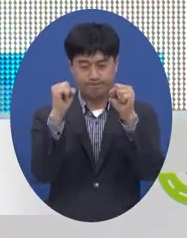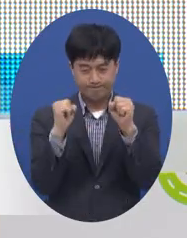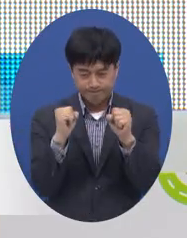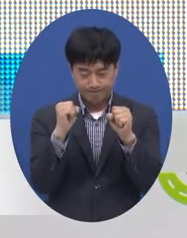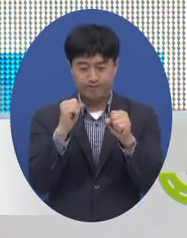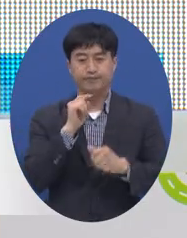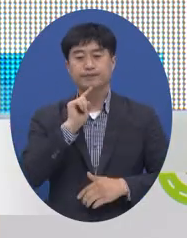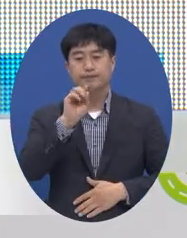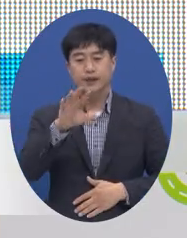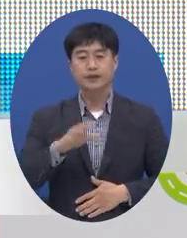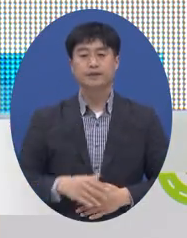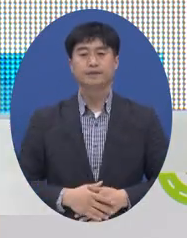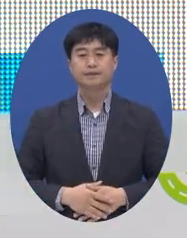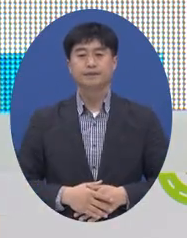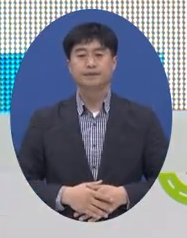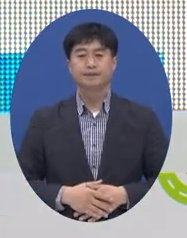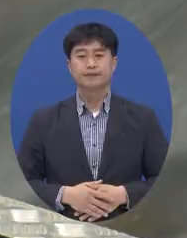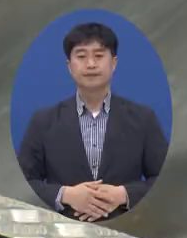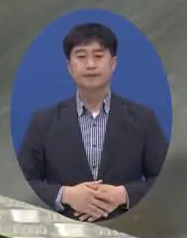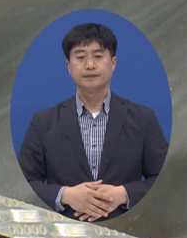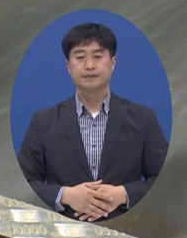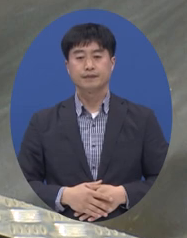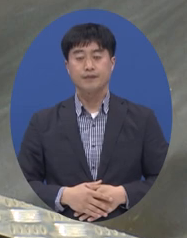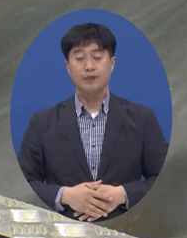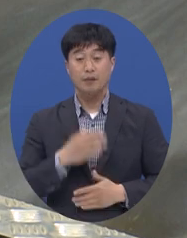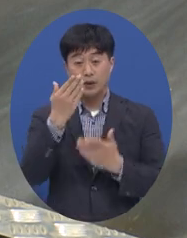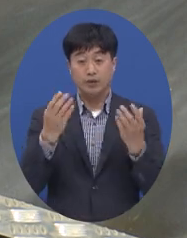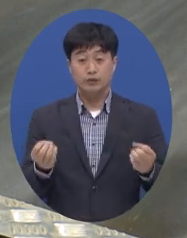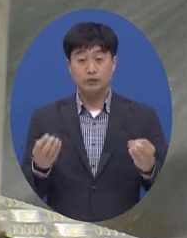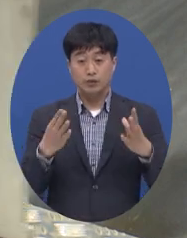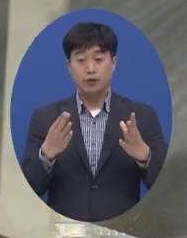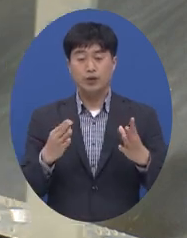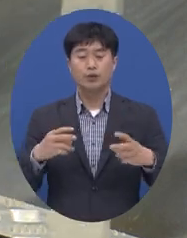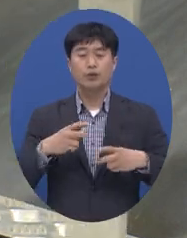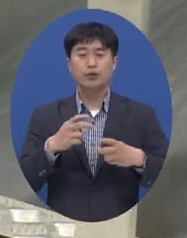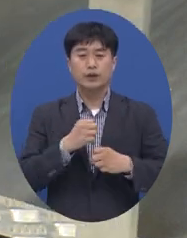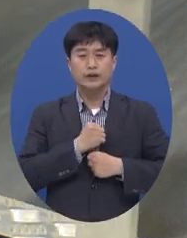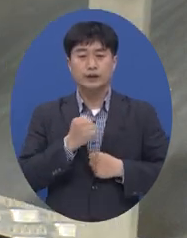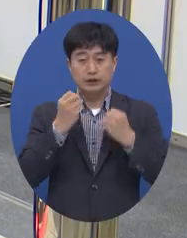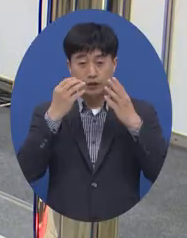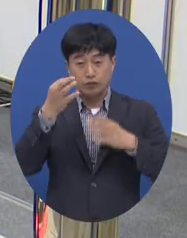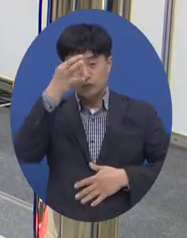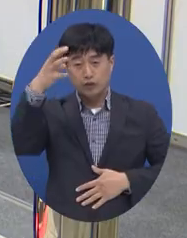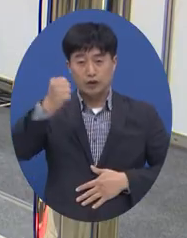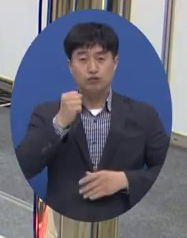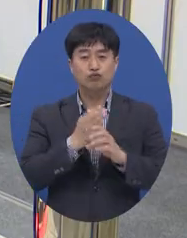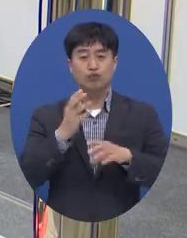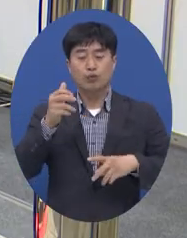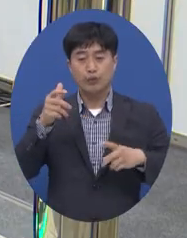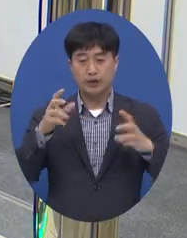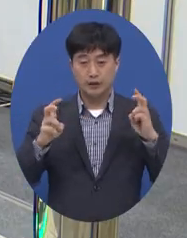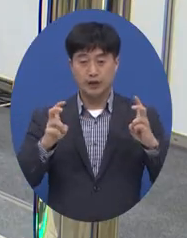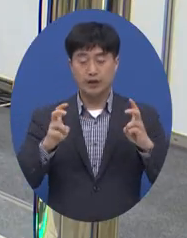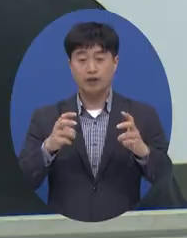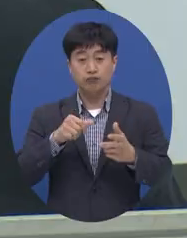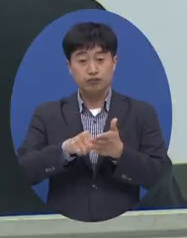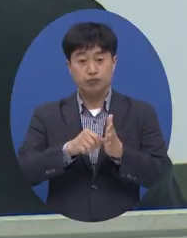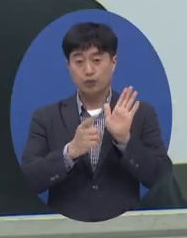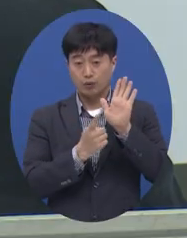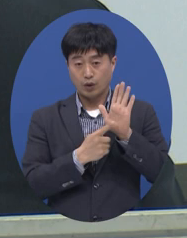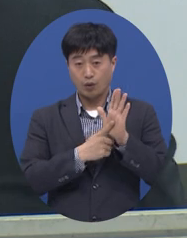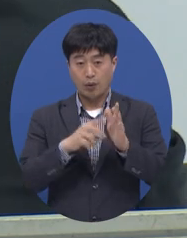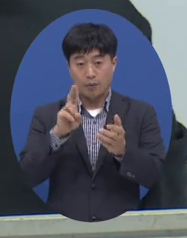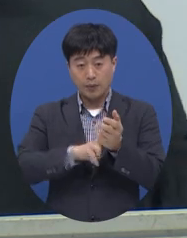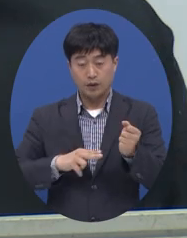앞장서서 여러분 곁에 있겠습니다. 박람회는 교통안전 신기술을 보유한 중소기업들의 제품을 홍보하고